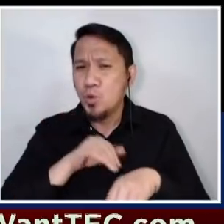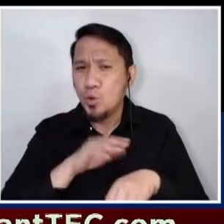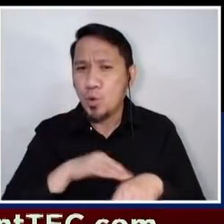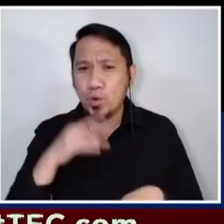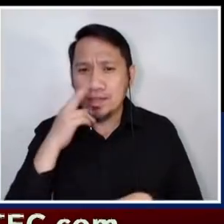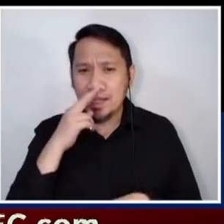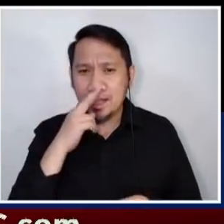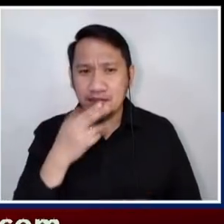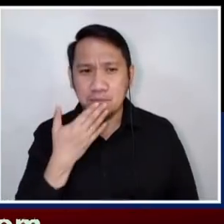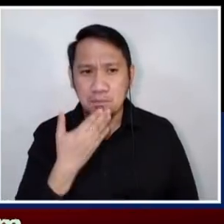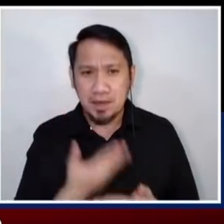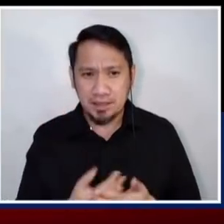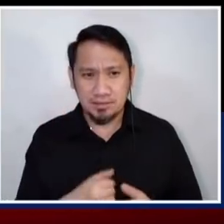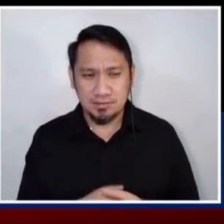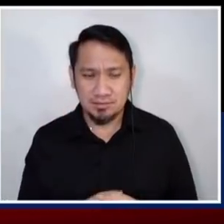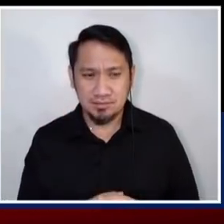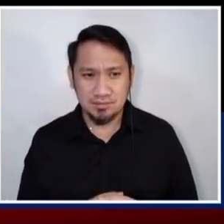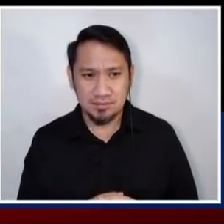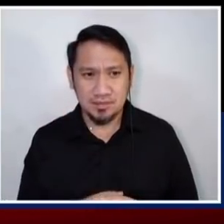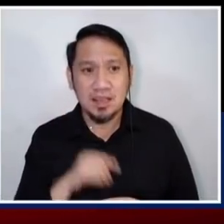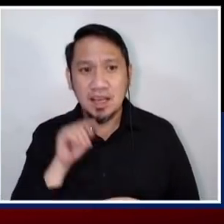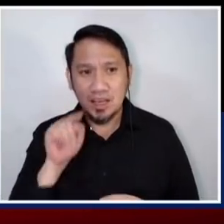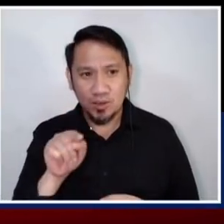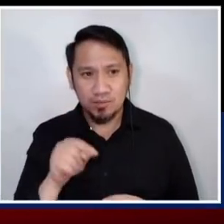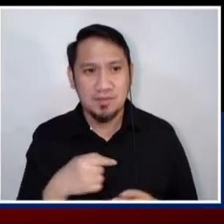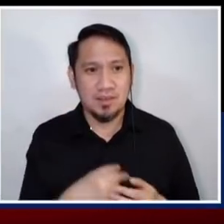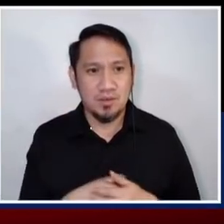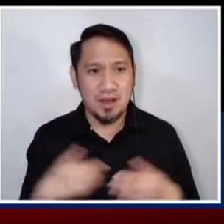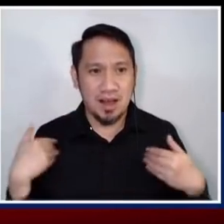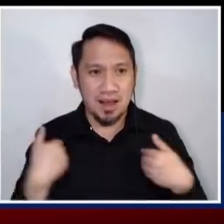mabait. Tapos sa'yo, hayop.